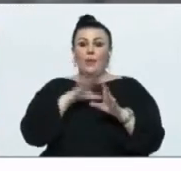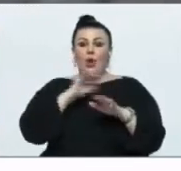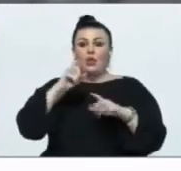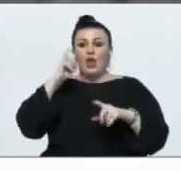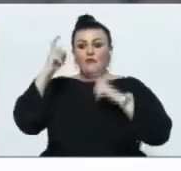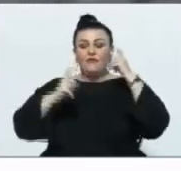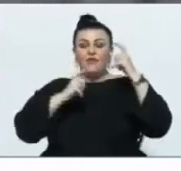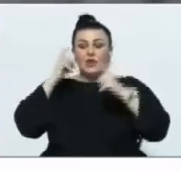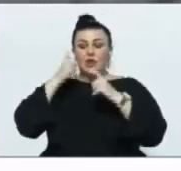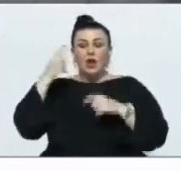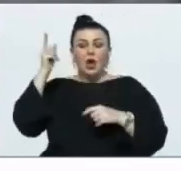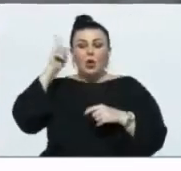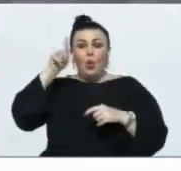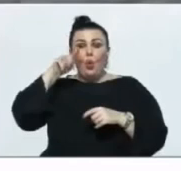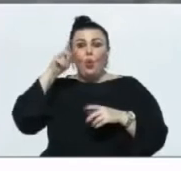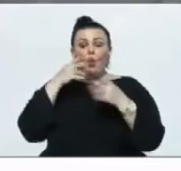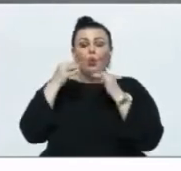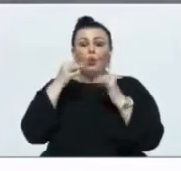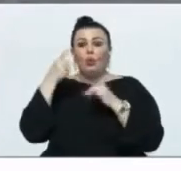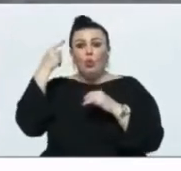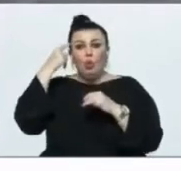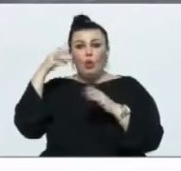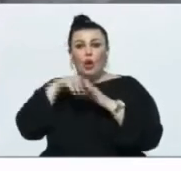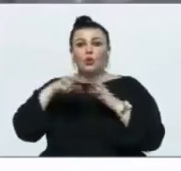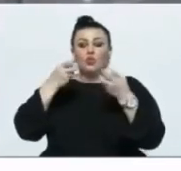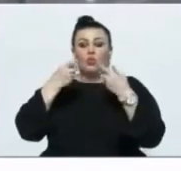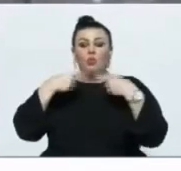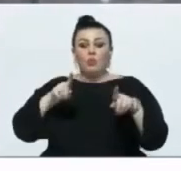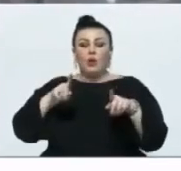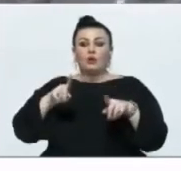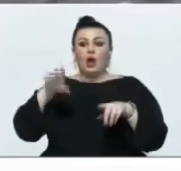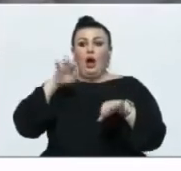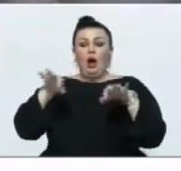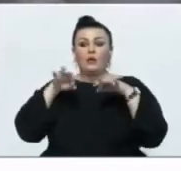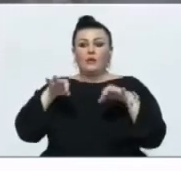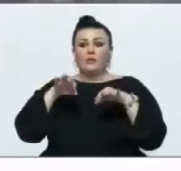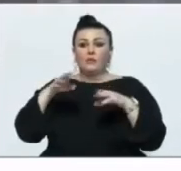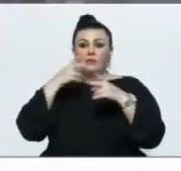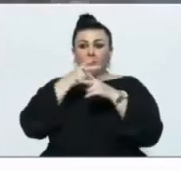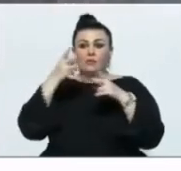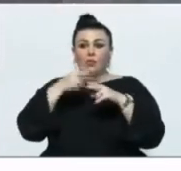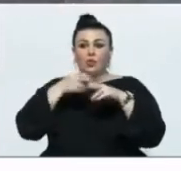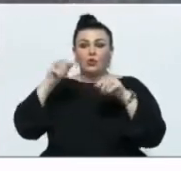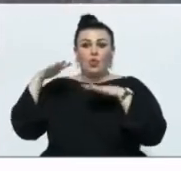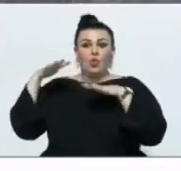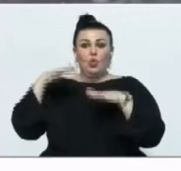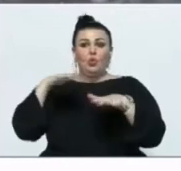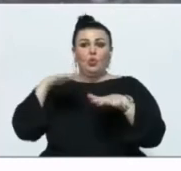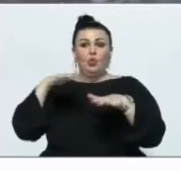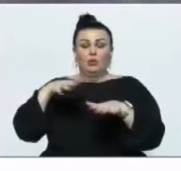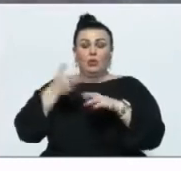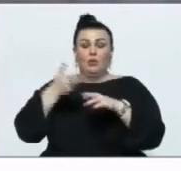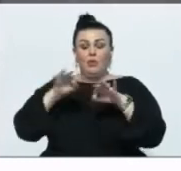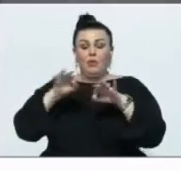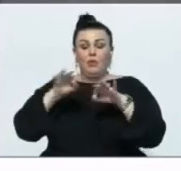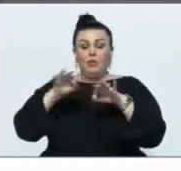fikirləri öyrənilir. Daha sonra qeyd edim ki, bundan başqa bir nəfərin də avtomobili gördüyünüz torpaq uçqununun altında qalıb,